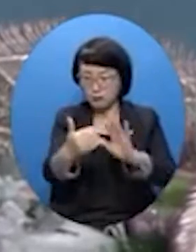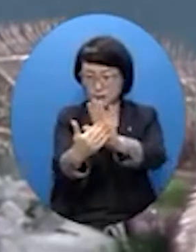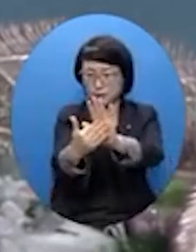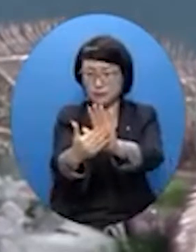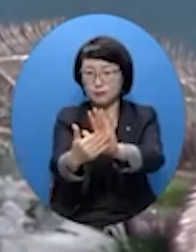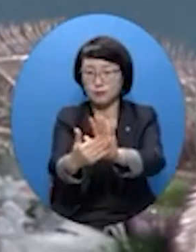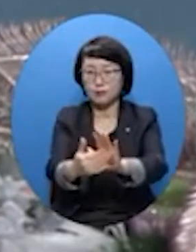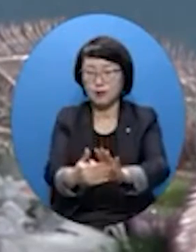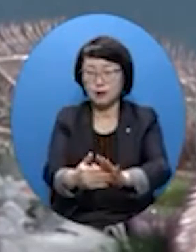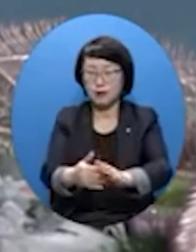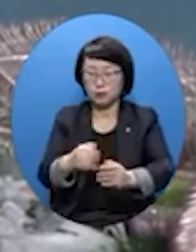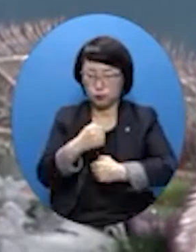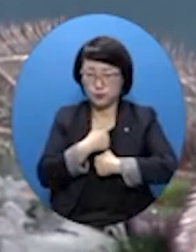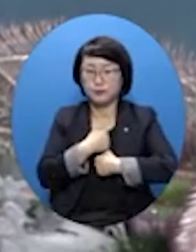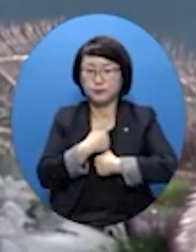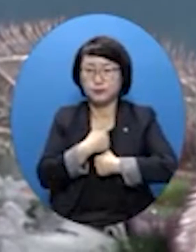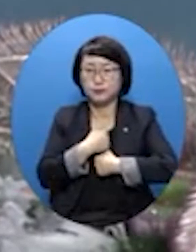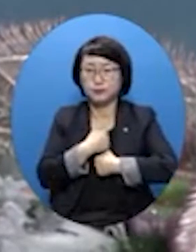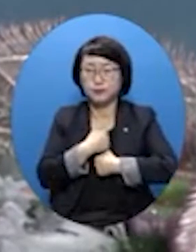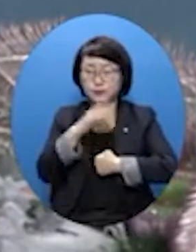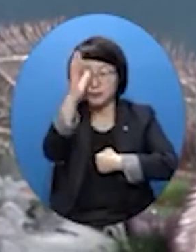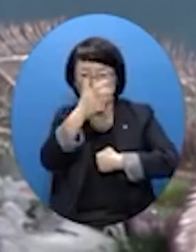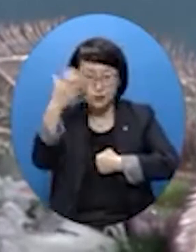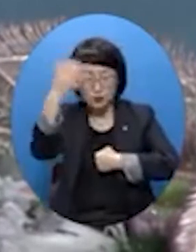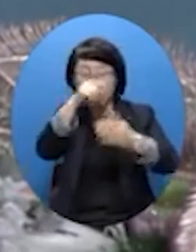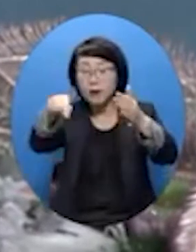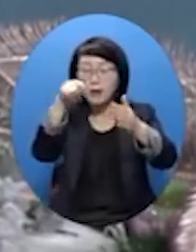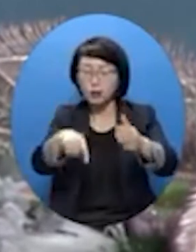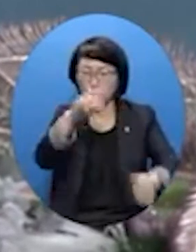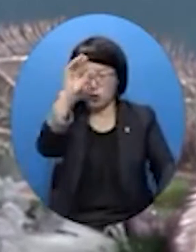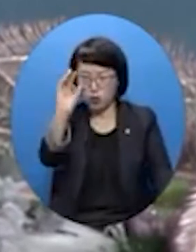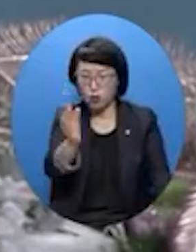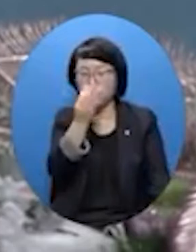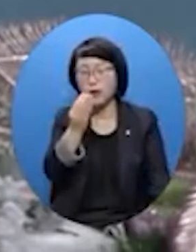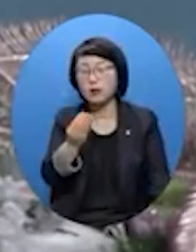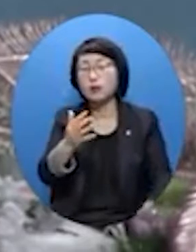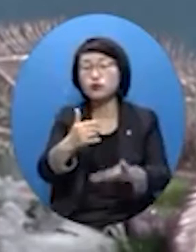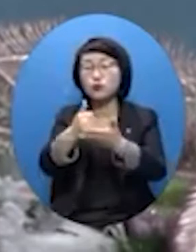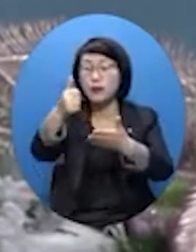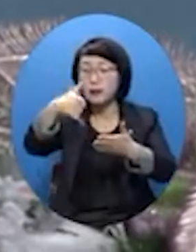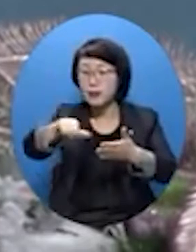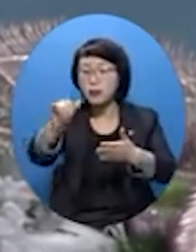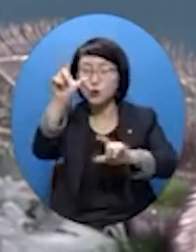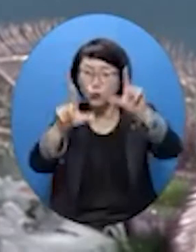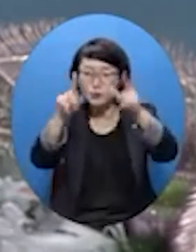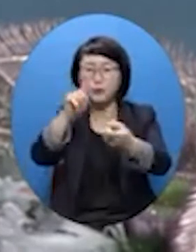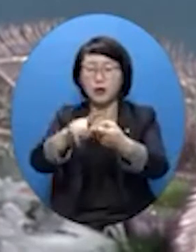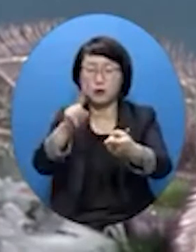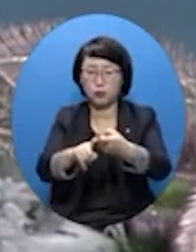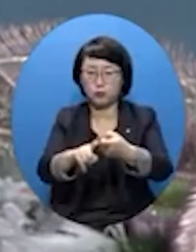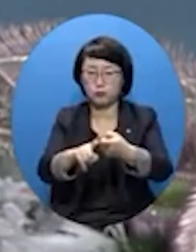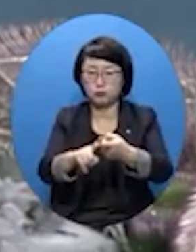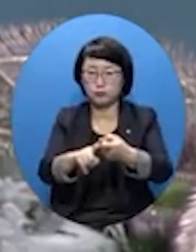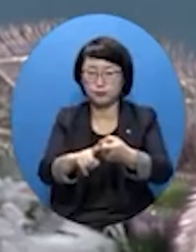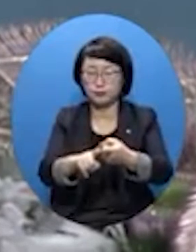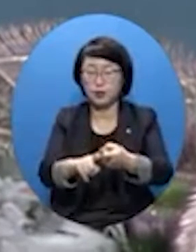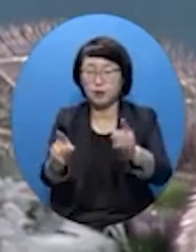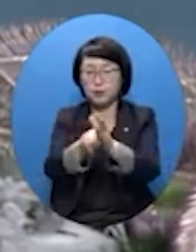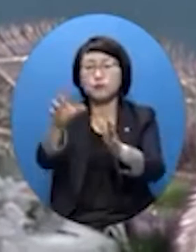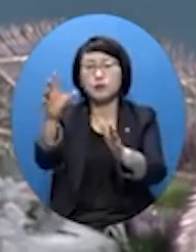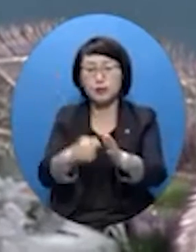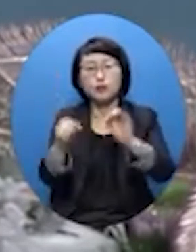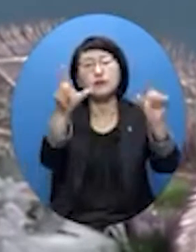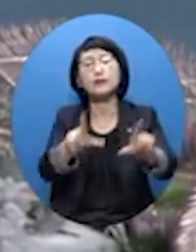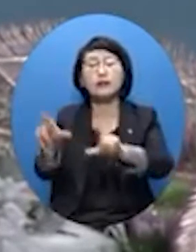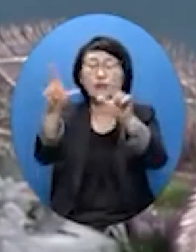않도록 내 자신을 지키고 성령 안에서 거룩한 주님의 자녀의 모습으로 무장되어 믿음으로 살아가는